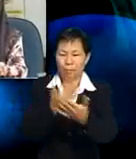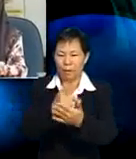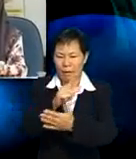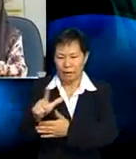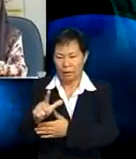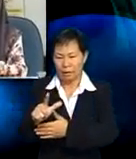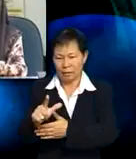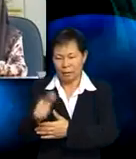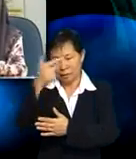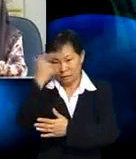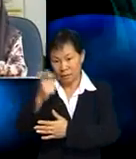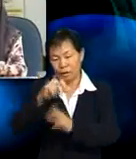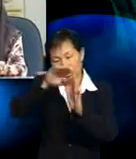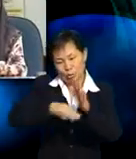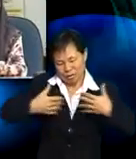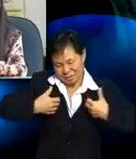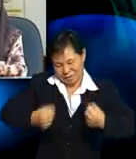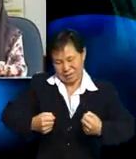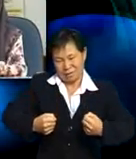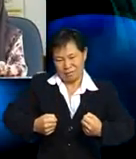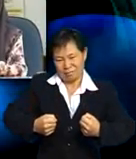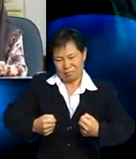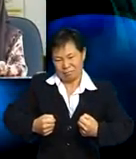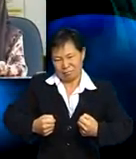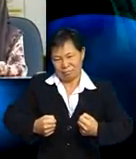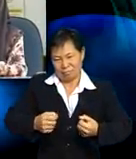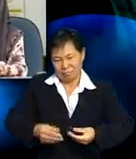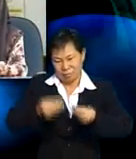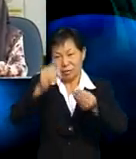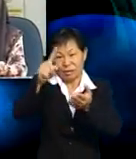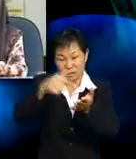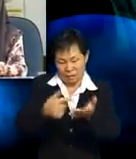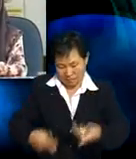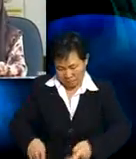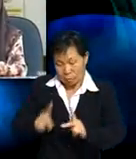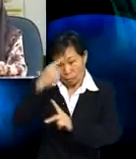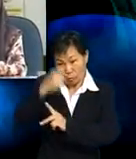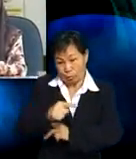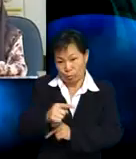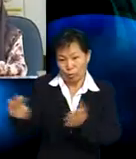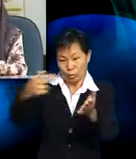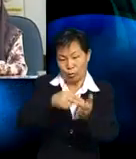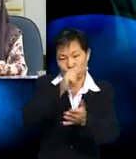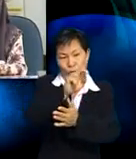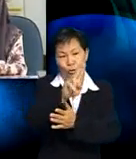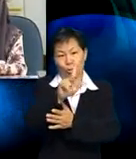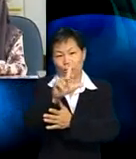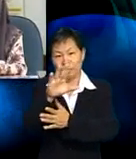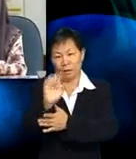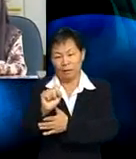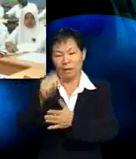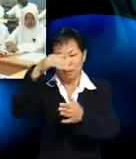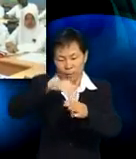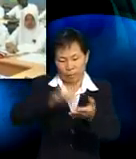Baiklah, oleh kerana kamu kurang sihat, saya akan memberi kamu satu lagi peluang untuk mengulang ULBS ini sekali lagi pada